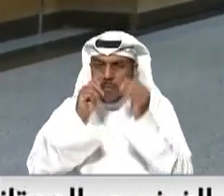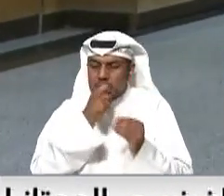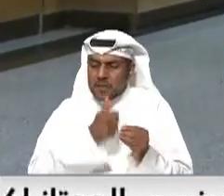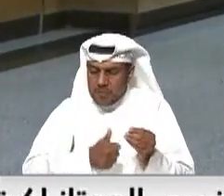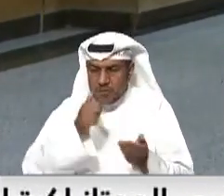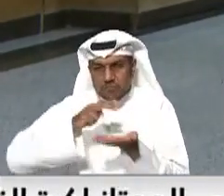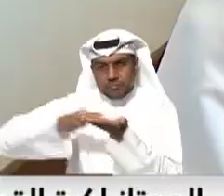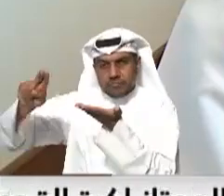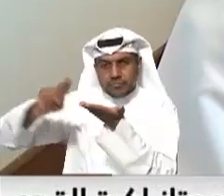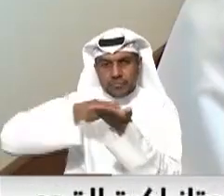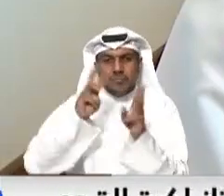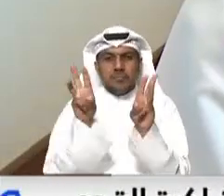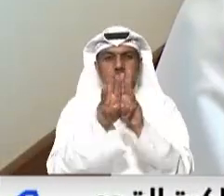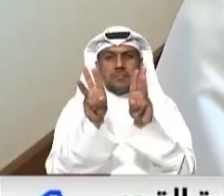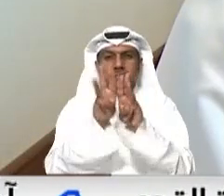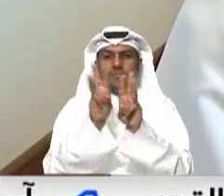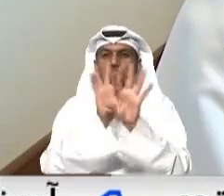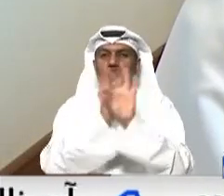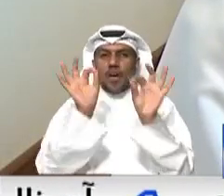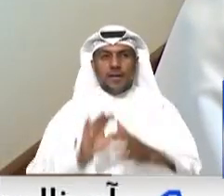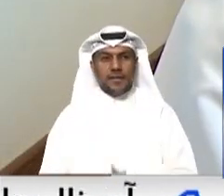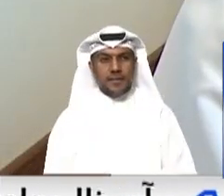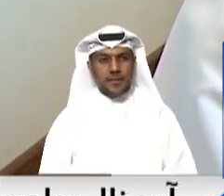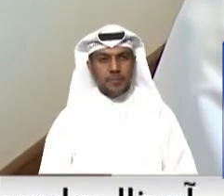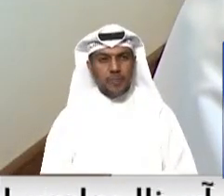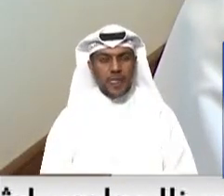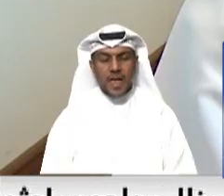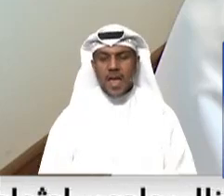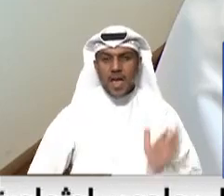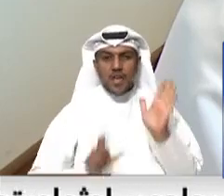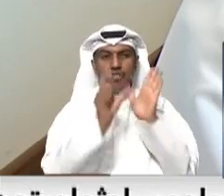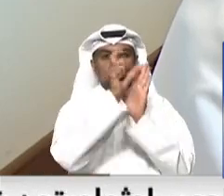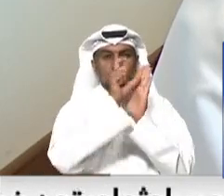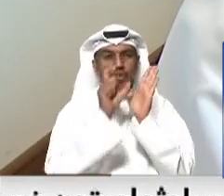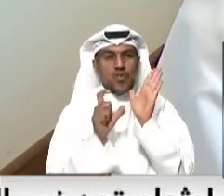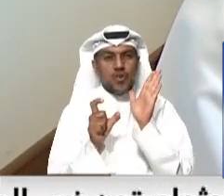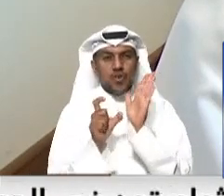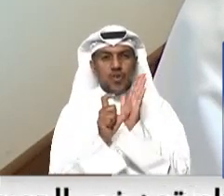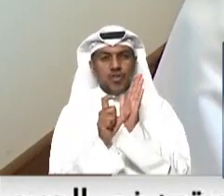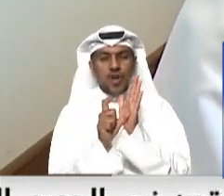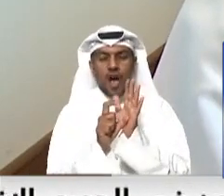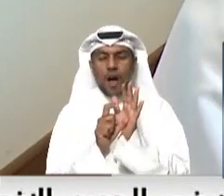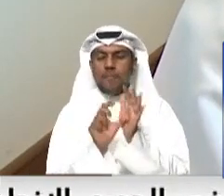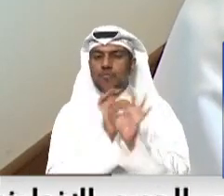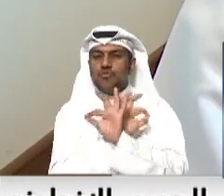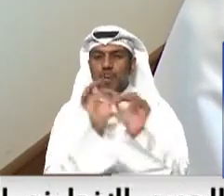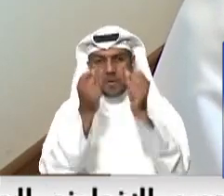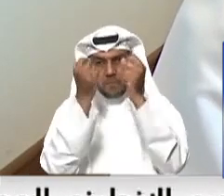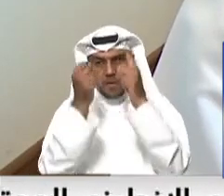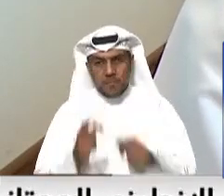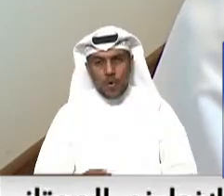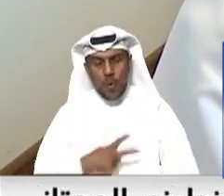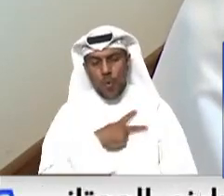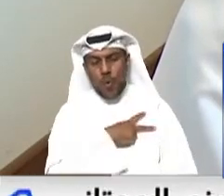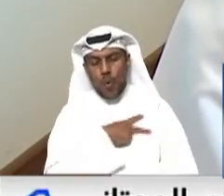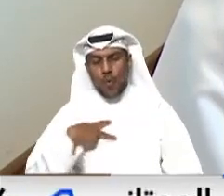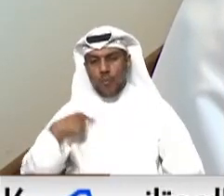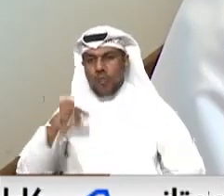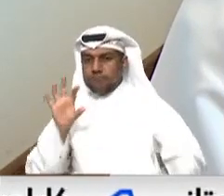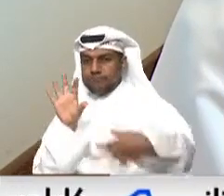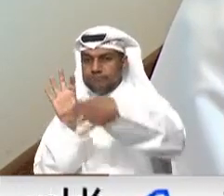عبر الشبكة. نظام التراسل الحكومي هو نظام خدمة يقدمها الجهاز المركزي لتكنولوجيا المعلومات للحكومة والهيئات التابعة